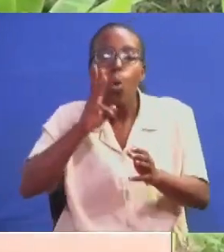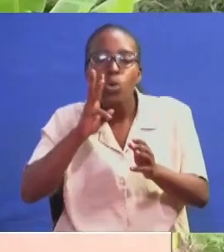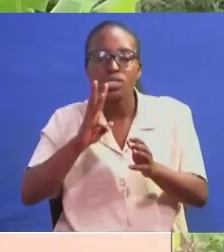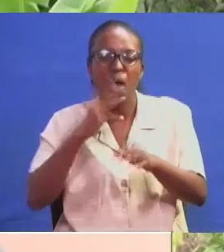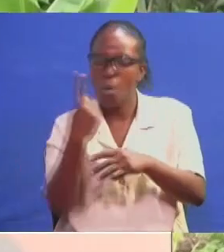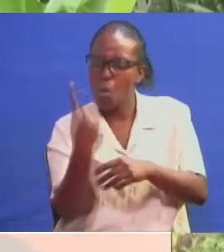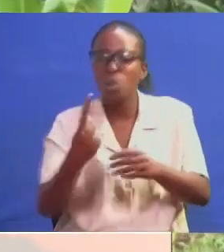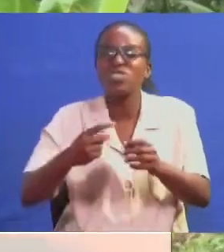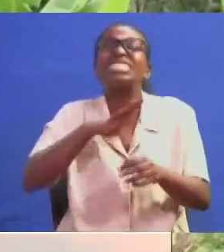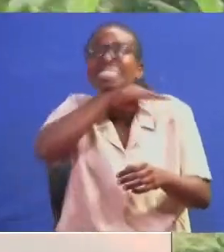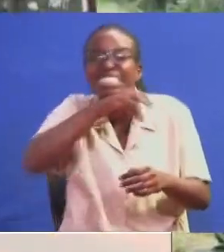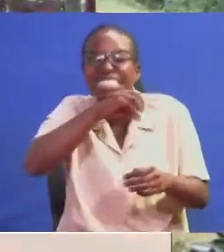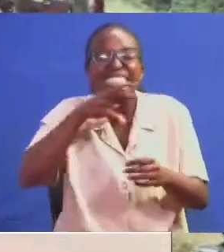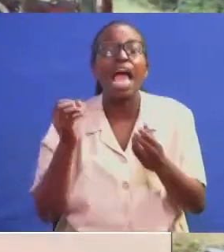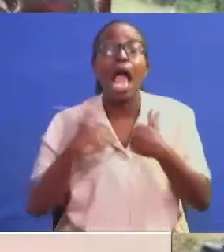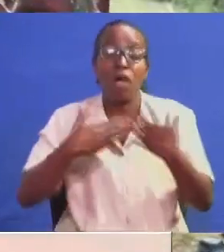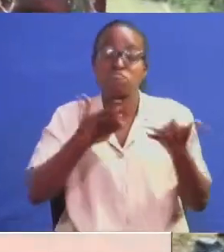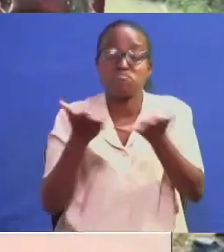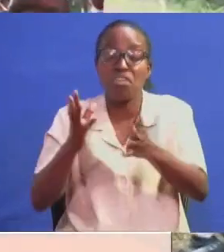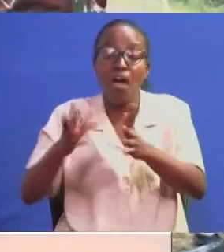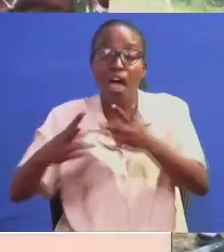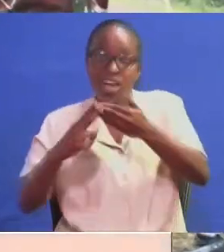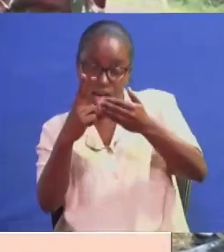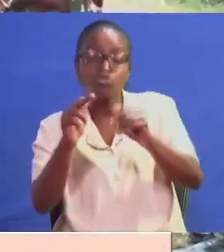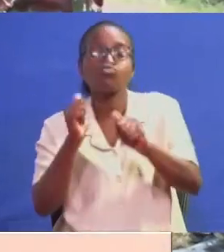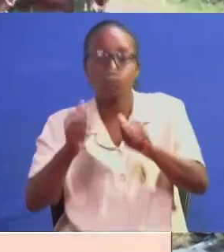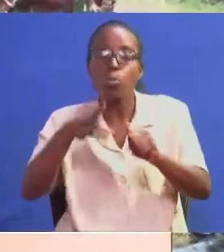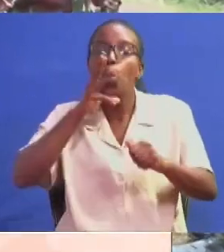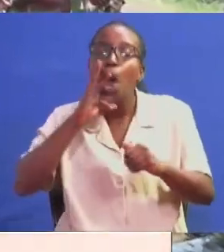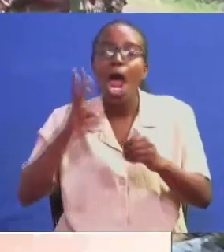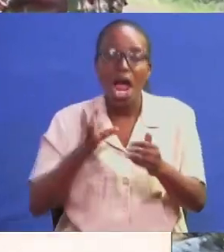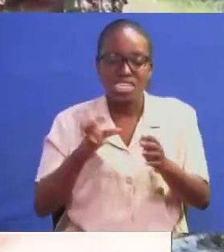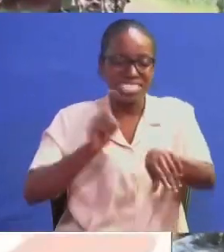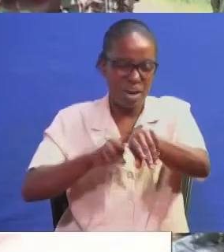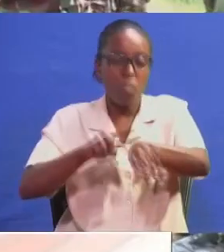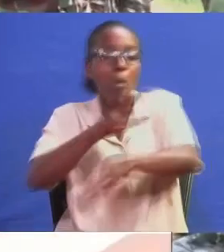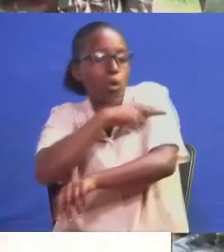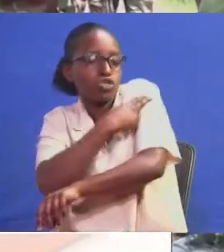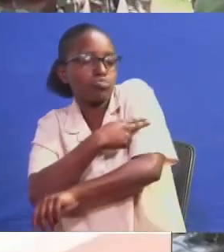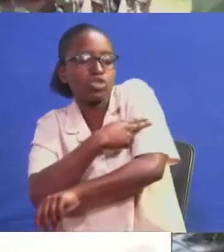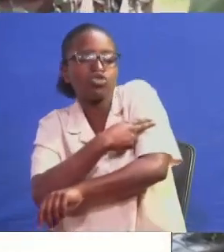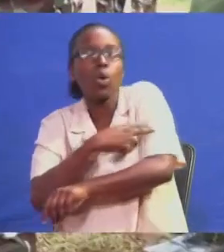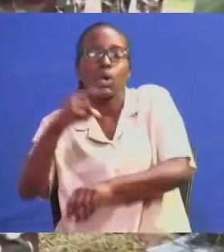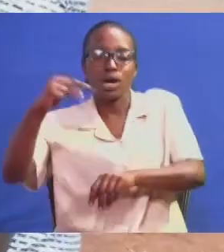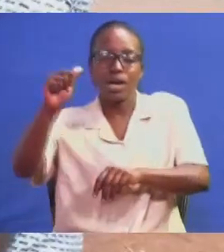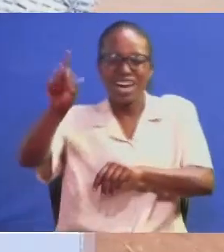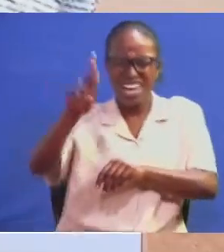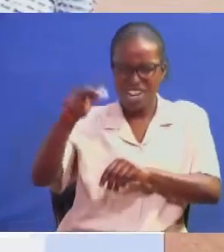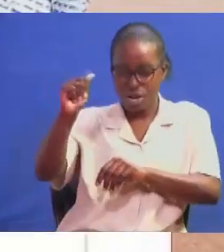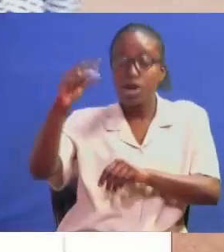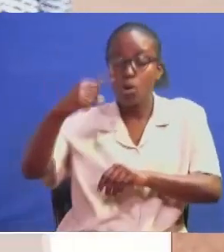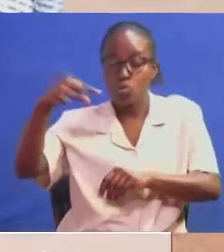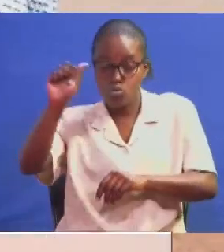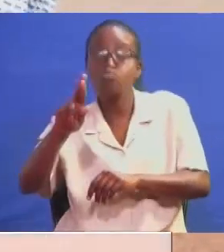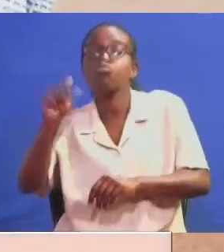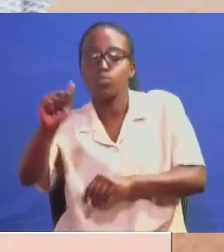machafu. Kikundi hiki pia kimekata maji yaliyokuwa yakihudumia hospitali ya Ngaragua level 4 na chuo cha mafunzo ya kifundi ya